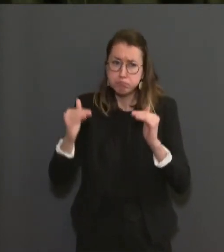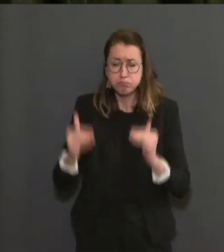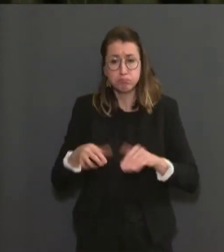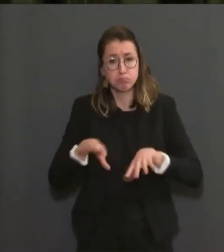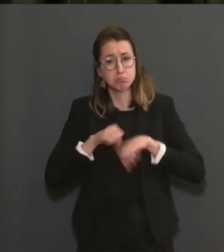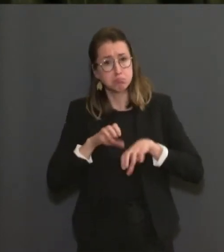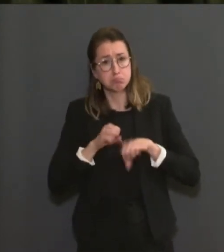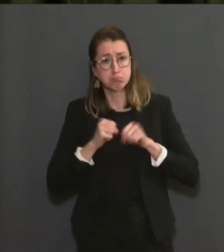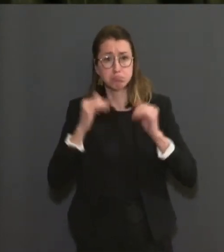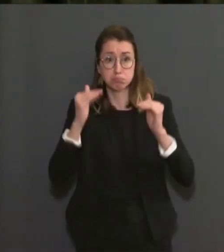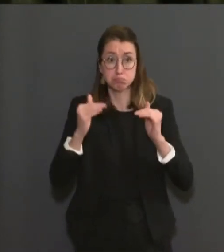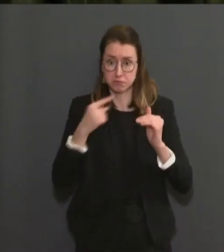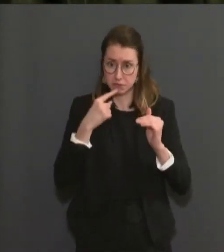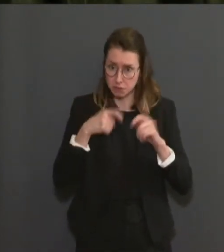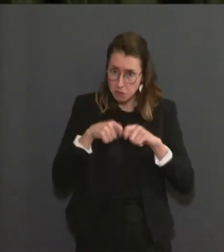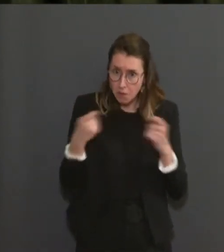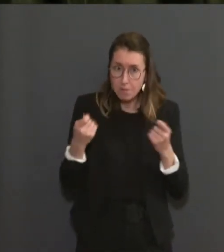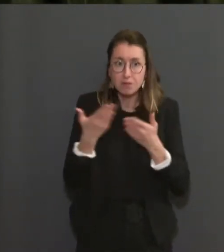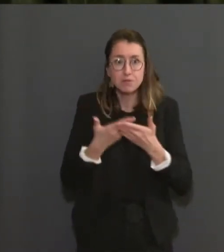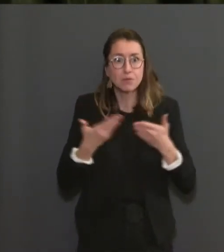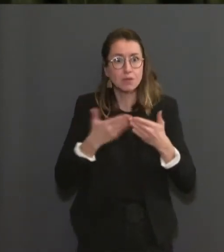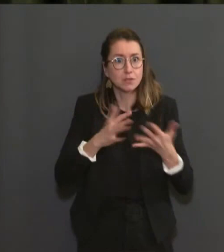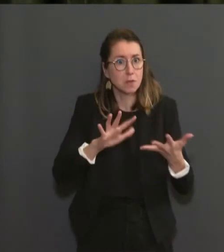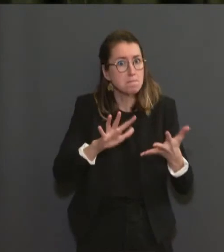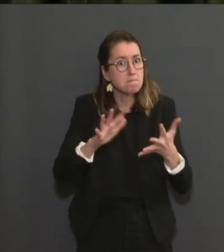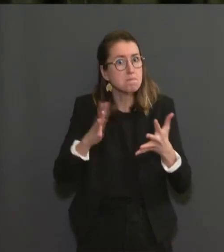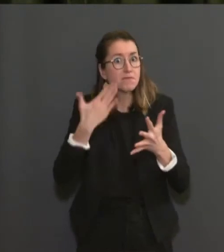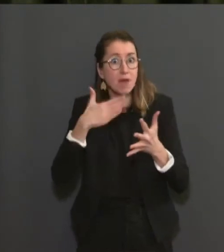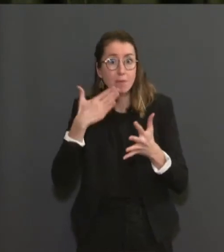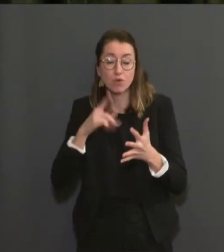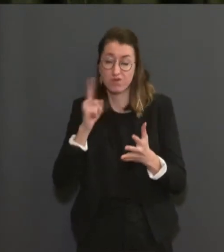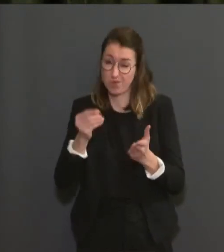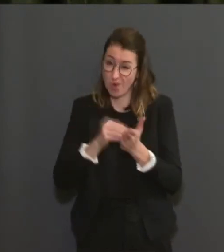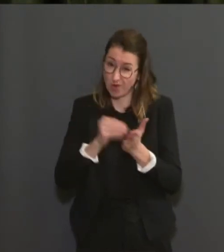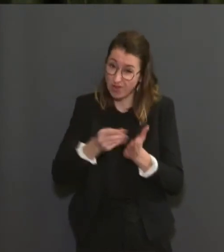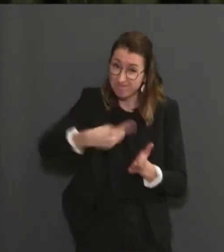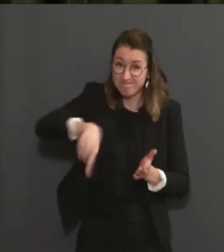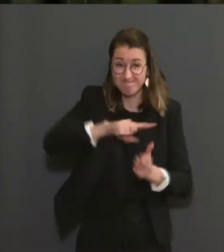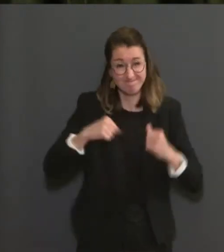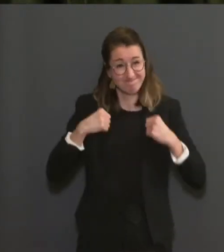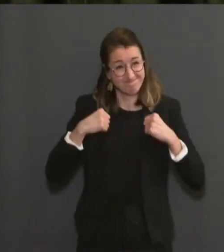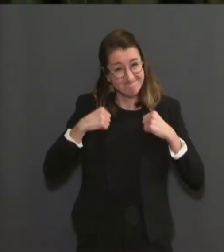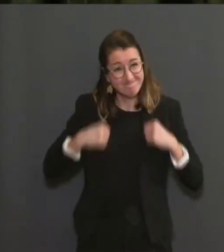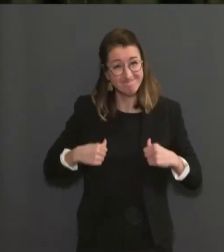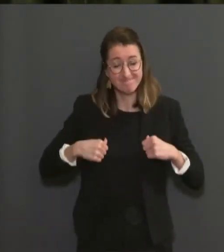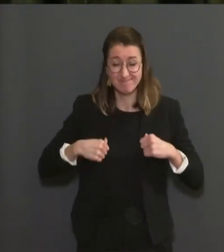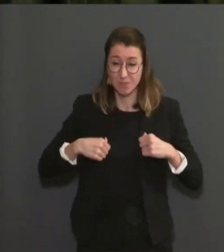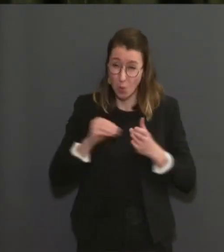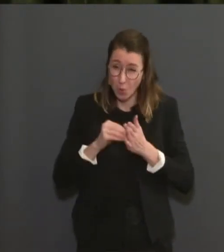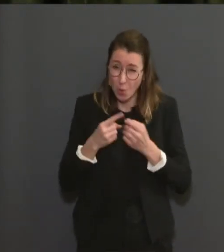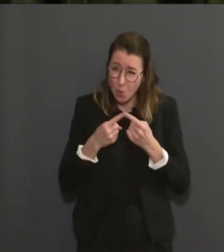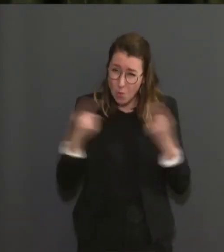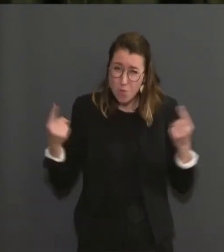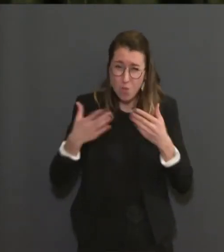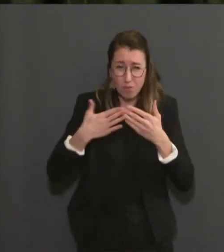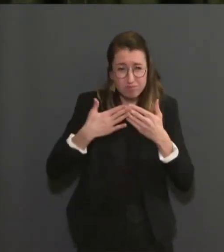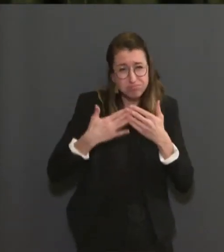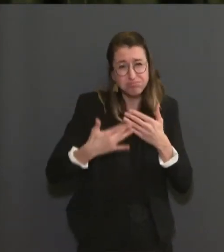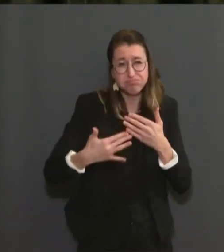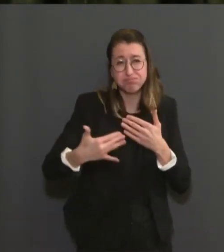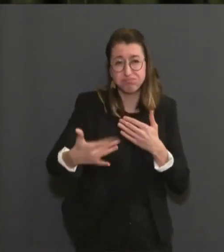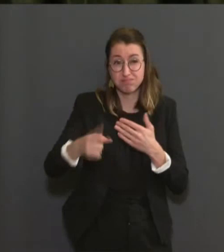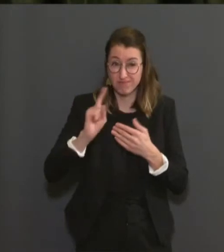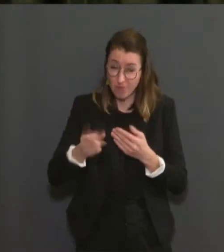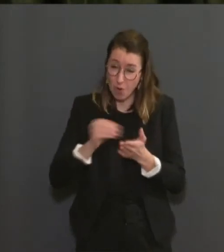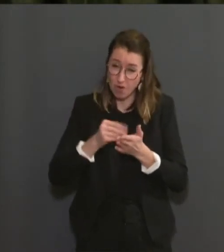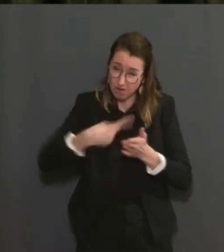mais cette voie est encore longue. Nous devons rester mobilisés. Il est important aussi que nous continuions à nous soutenir mutuellement au cours de